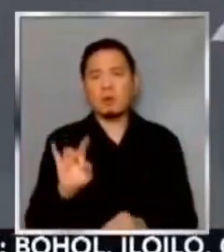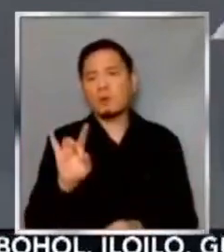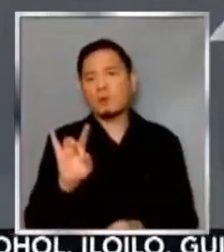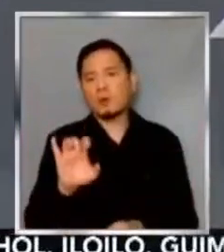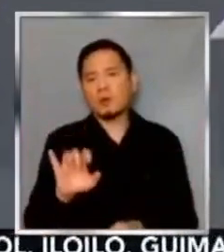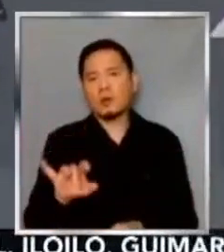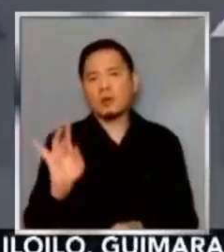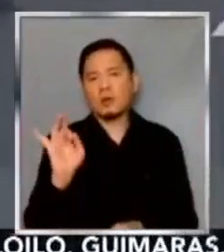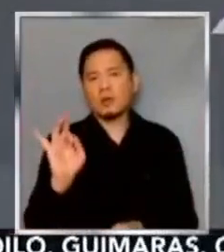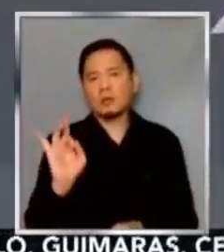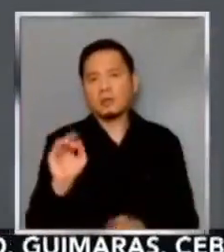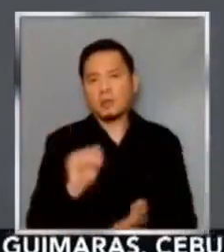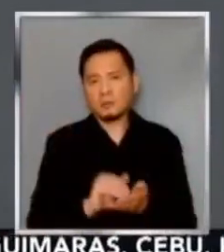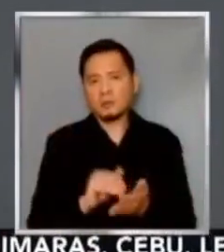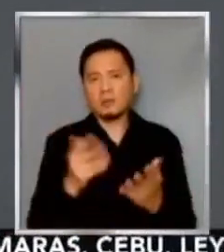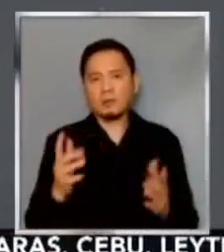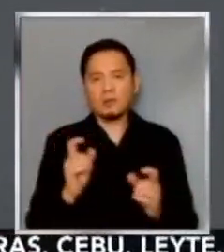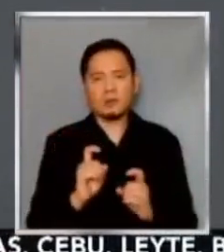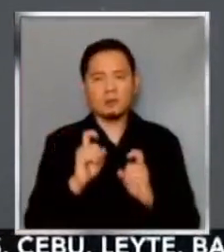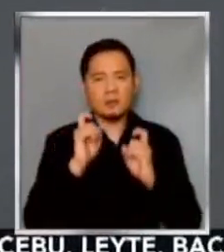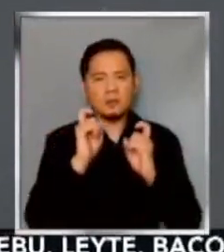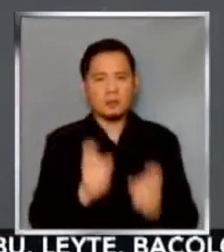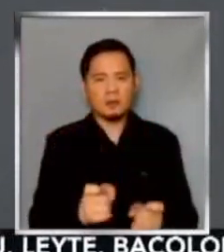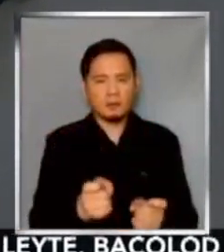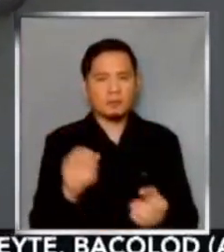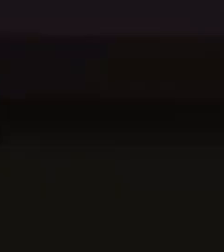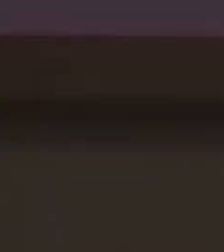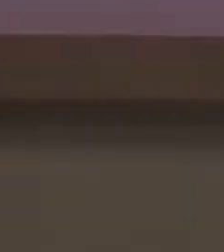6,500 pesos kada isa na fuel subsidy.